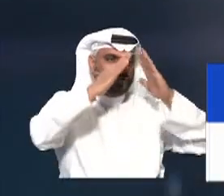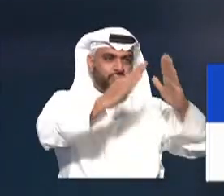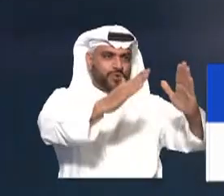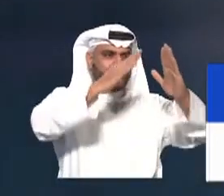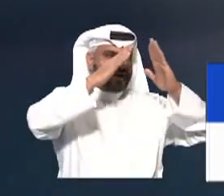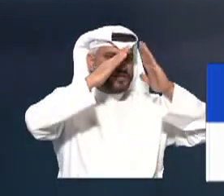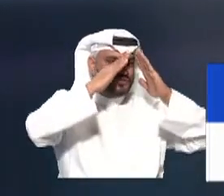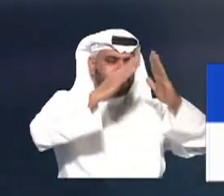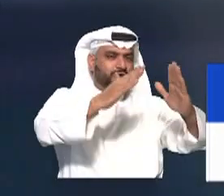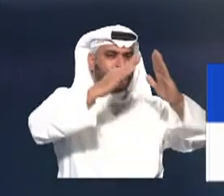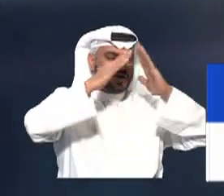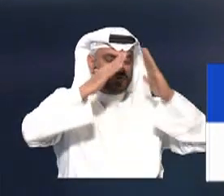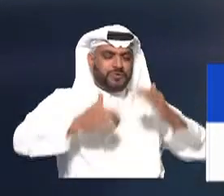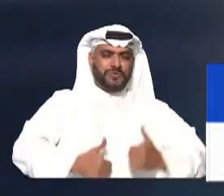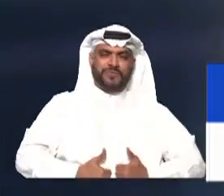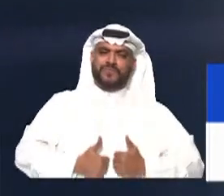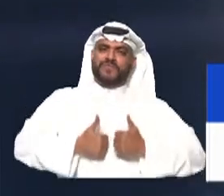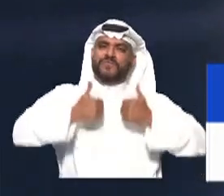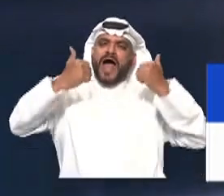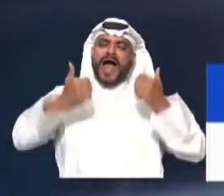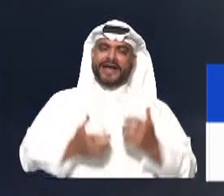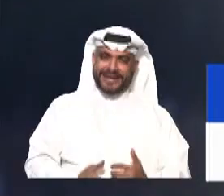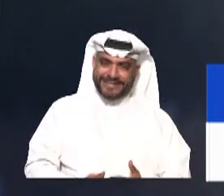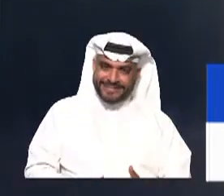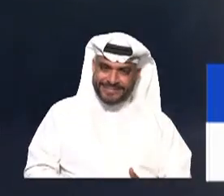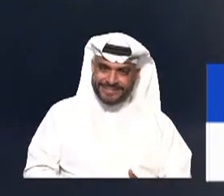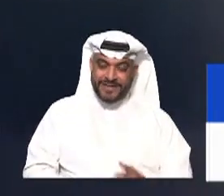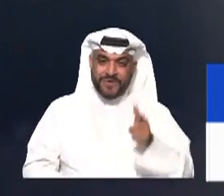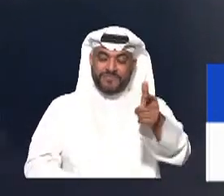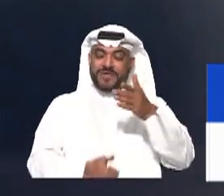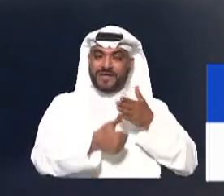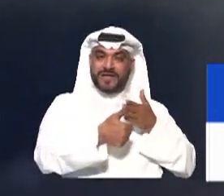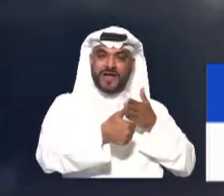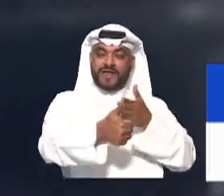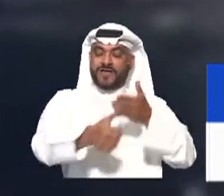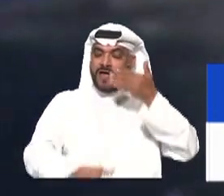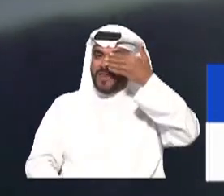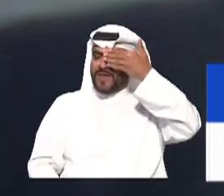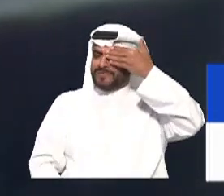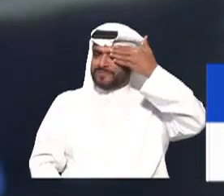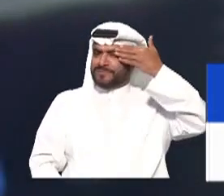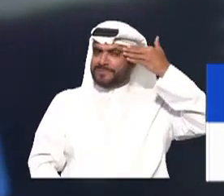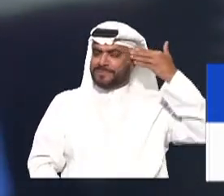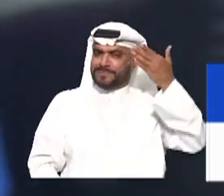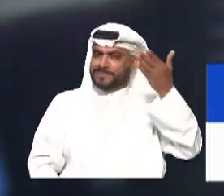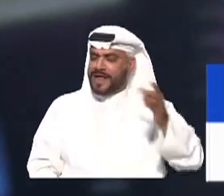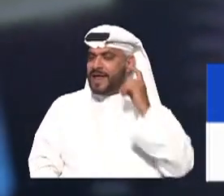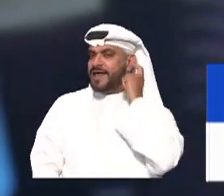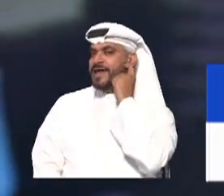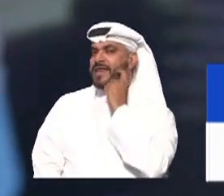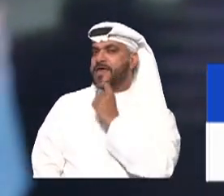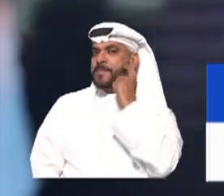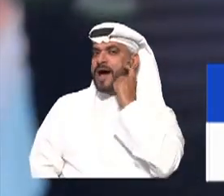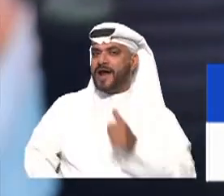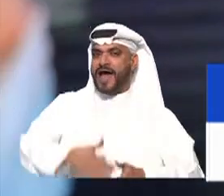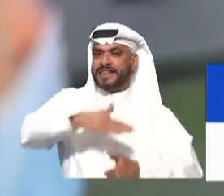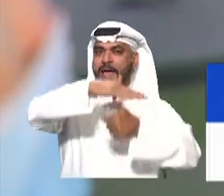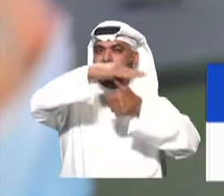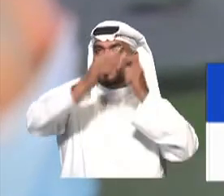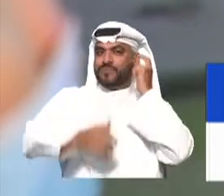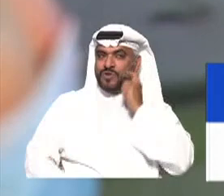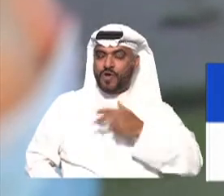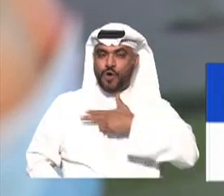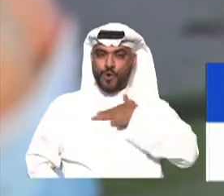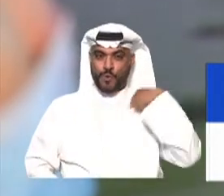والثناء والاعتزاز والفخر للقيادة الحكيمة لدولة الإمارات العربية المتحدة الشقيقة